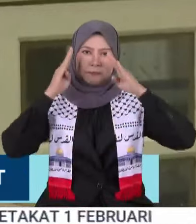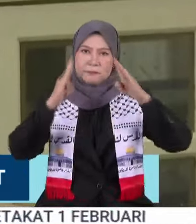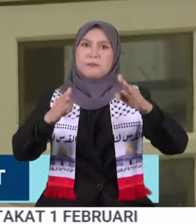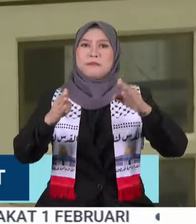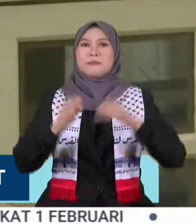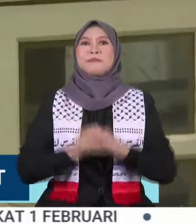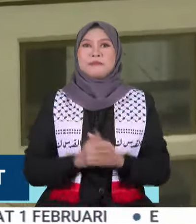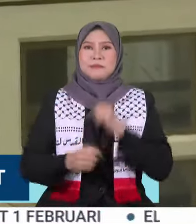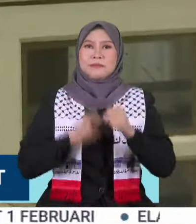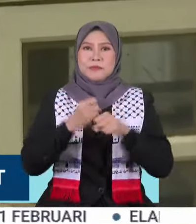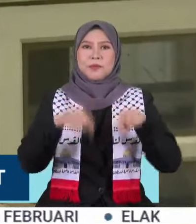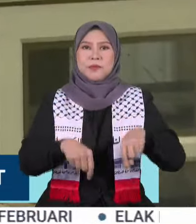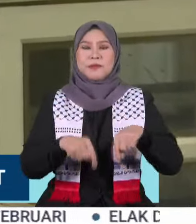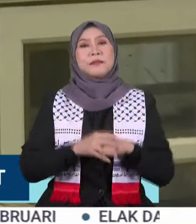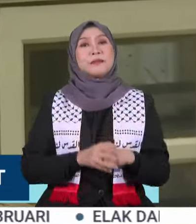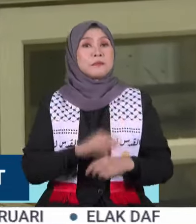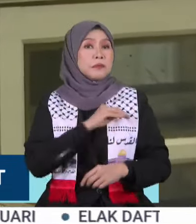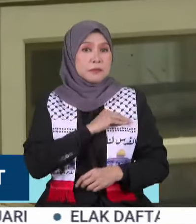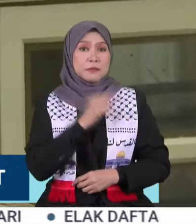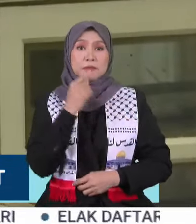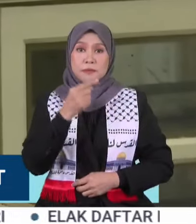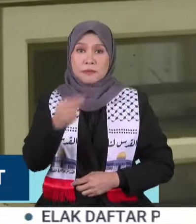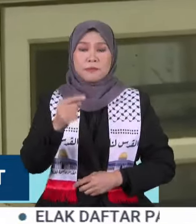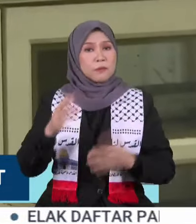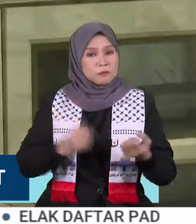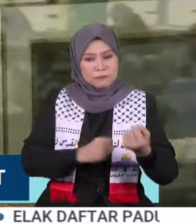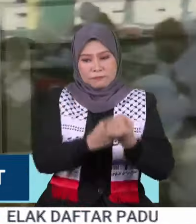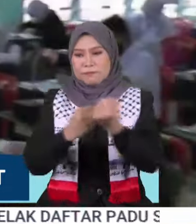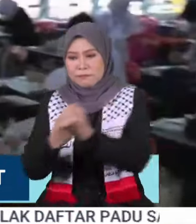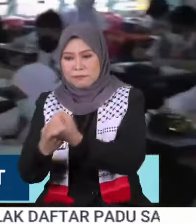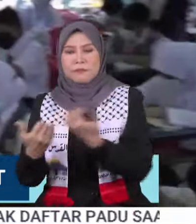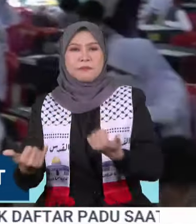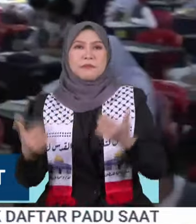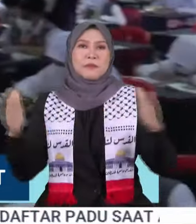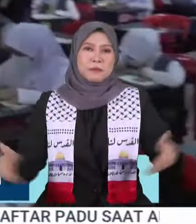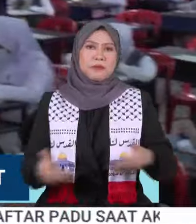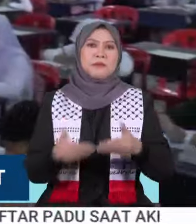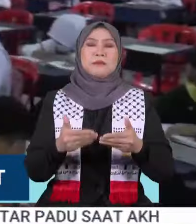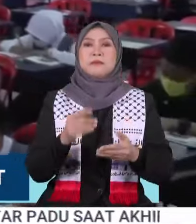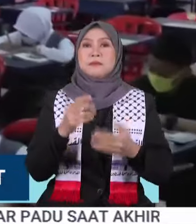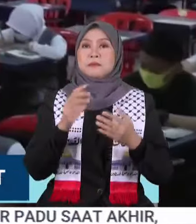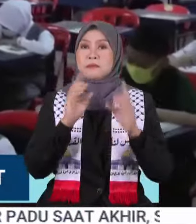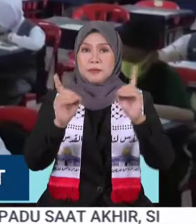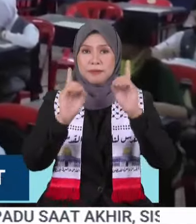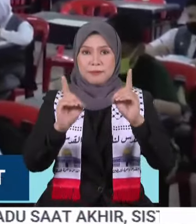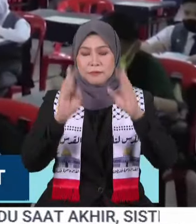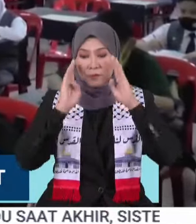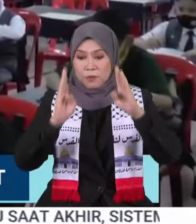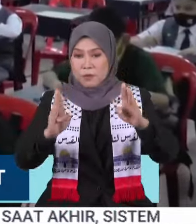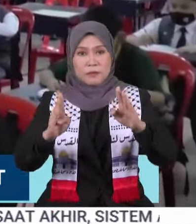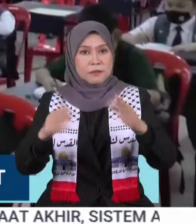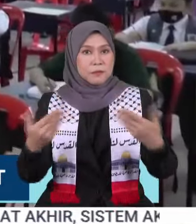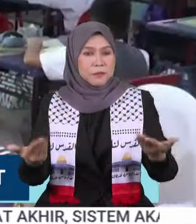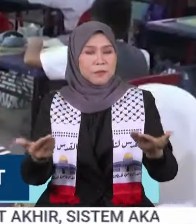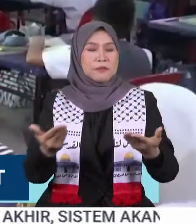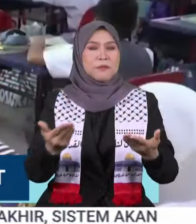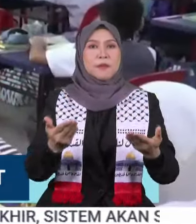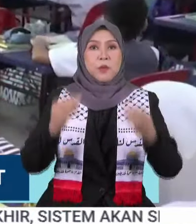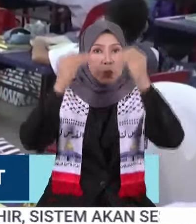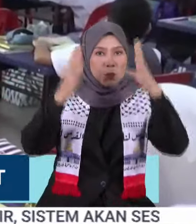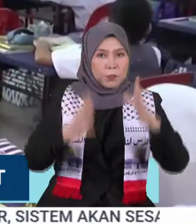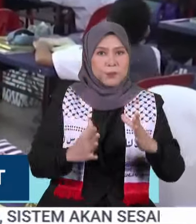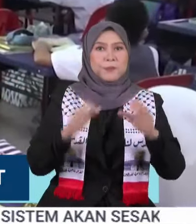tahun ini. Menterinya berkata pendekatan itu dilaksana bagi menyokong inisiatif yang akan diperkenal Kementerian Pendidikan. Fokus utama adalah memastikan